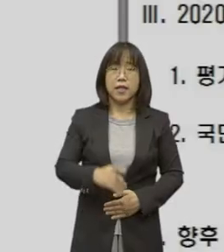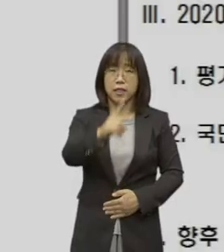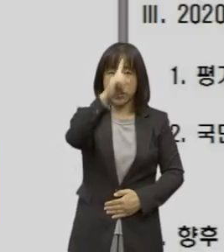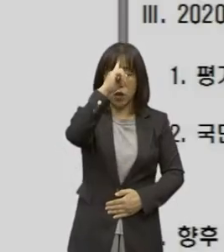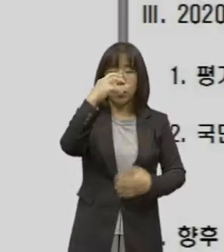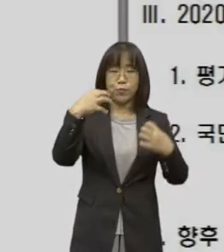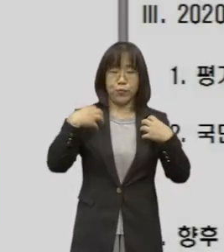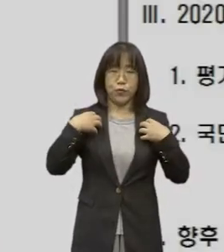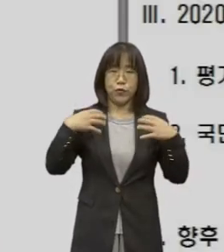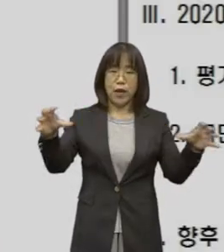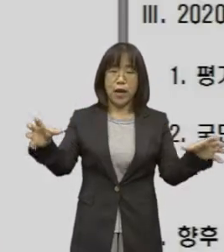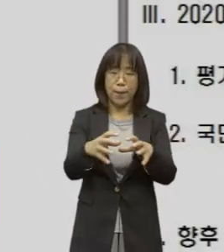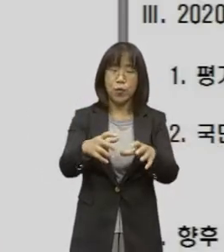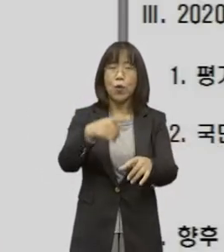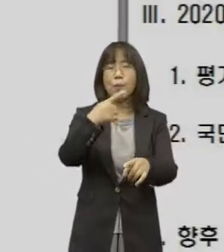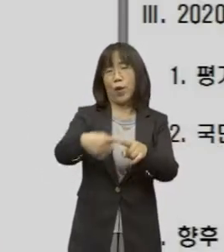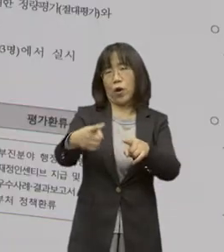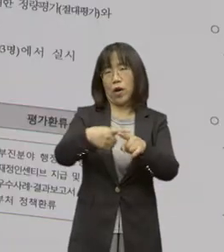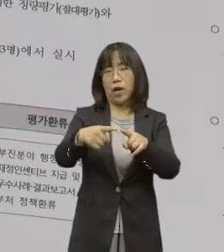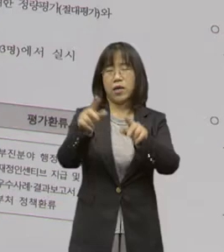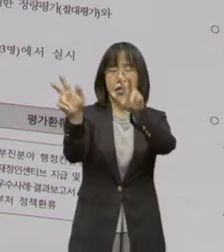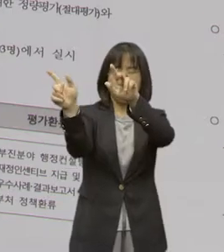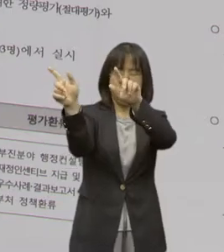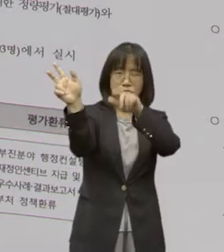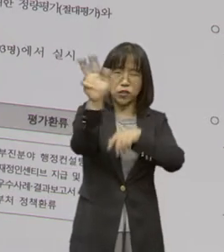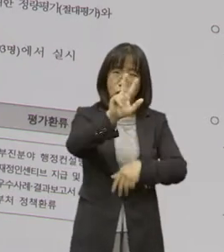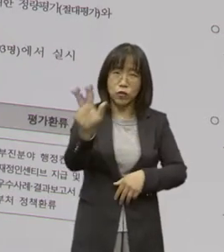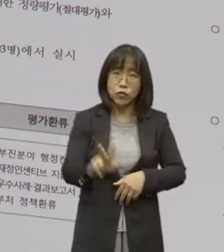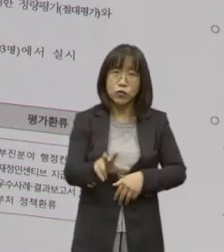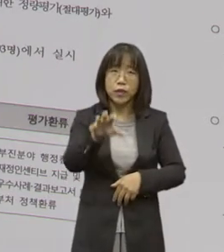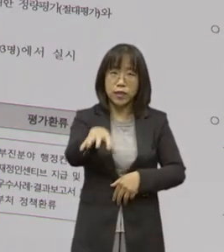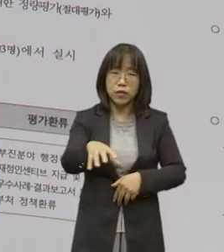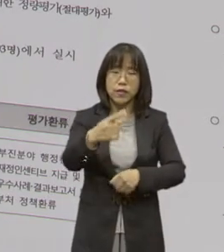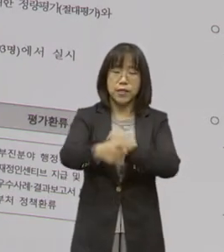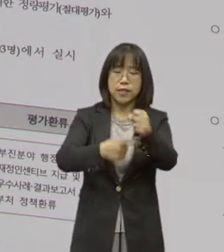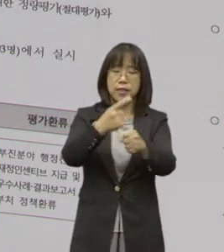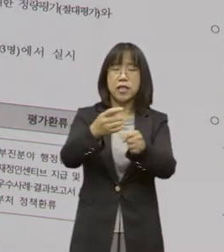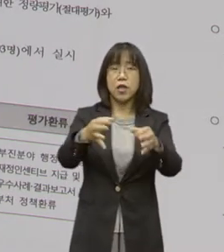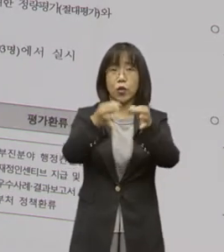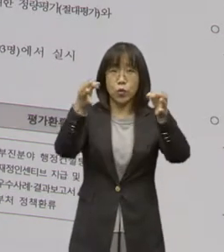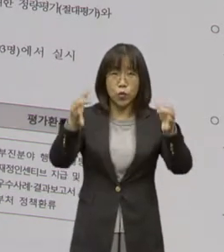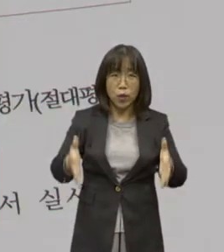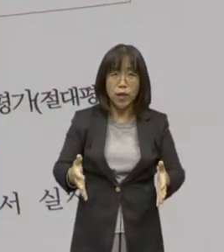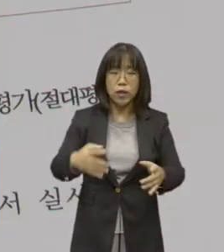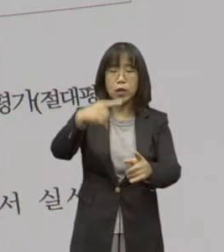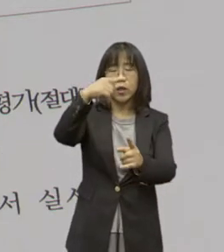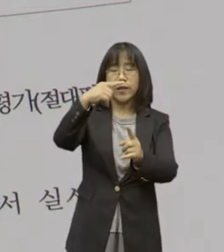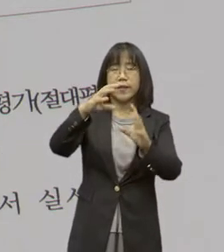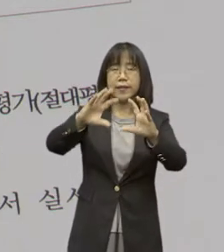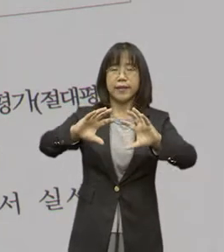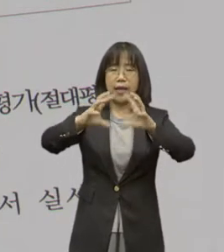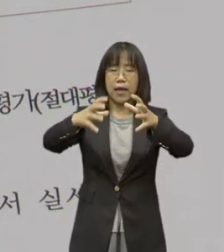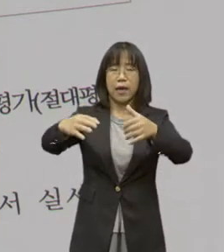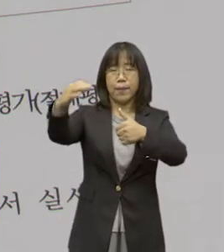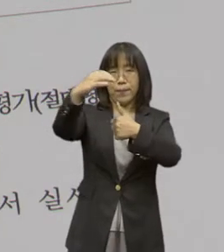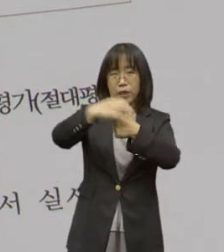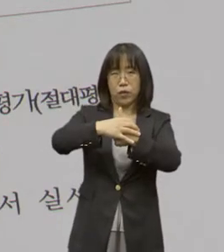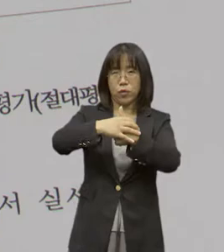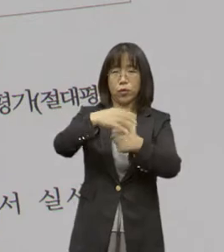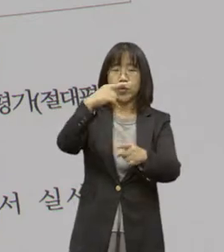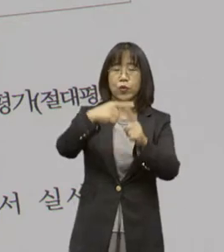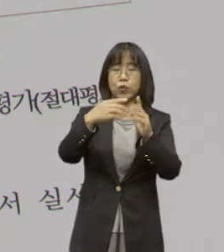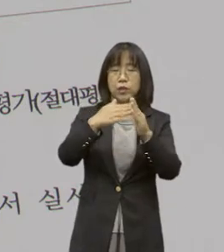정부 합동평가는 전국 시도와 시군구가 지난 한 해 동안 수행해온 국가 위임 사무, 국고 보조 사업